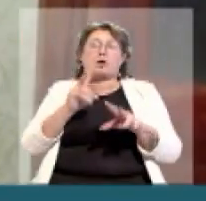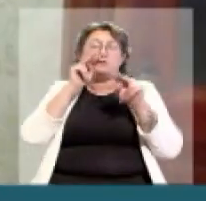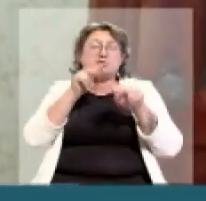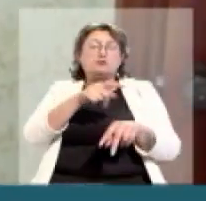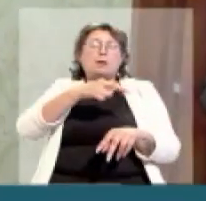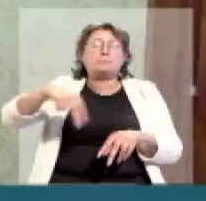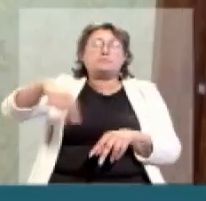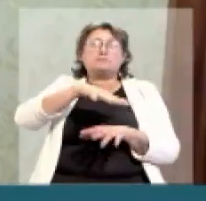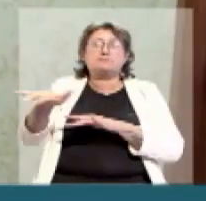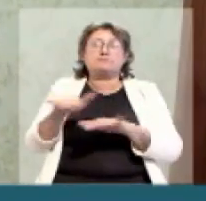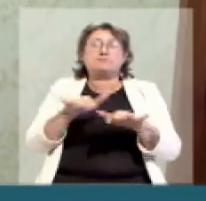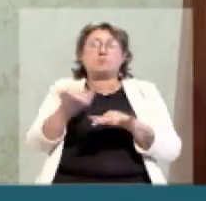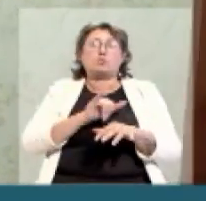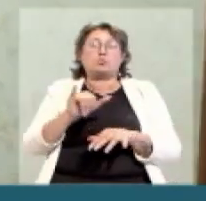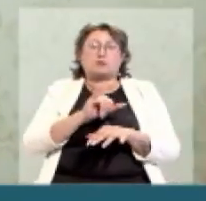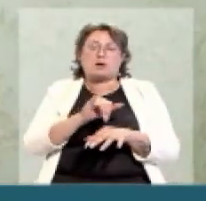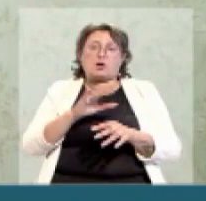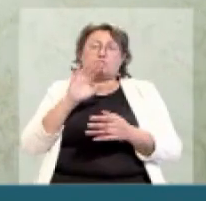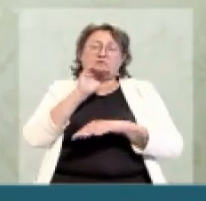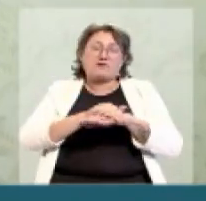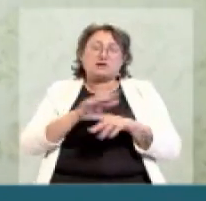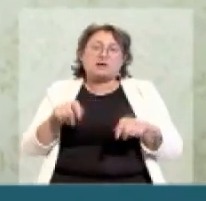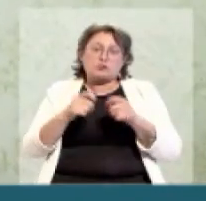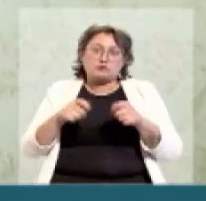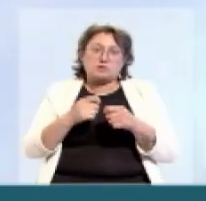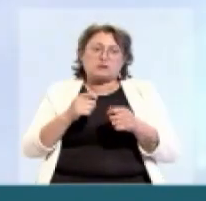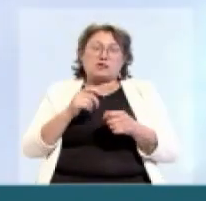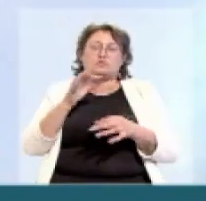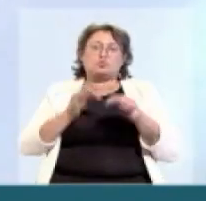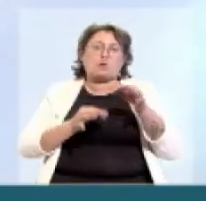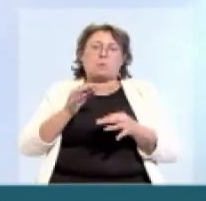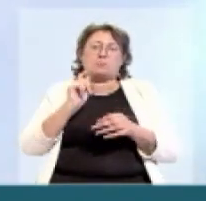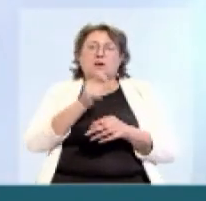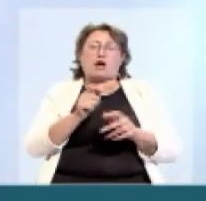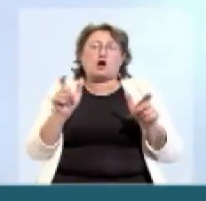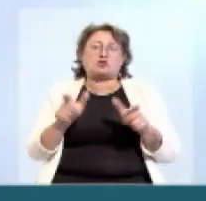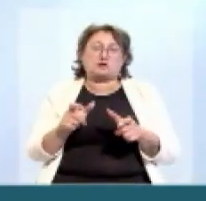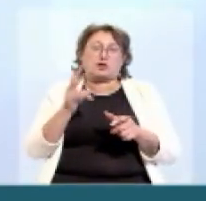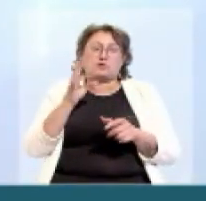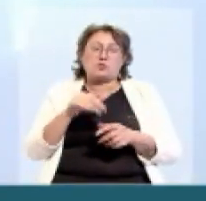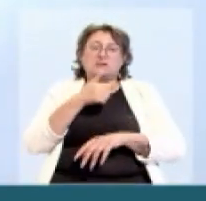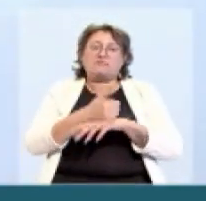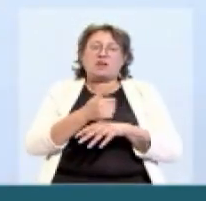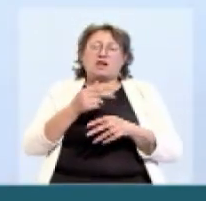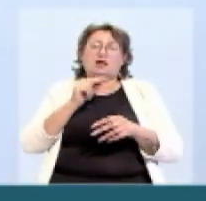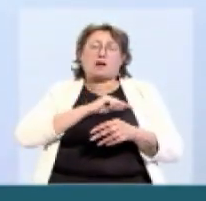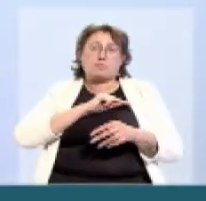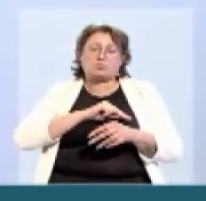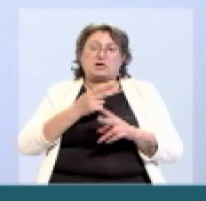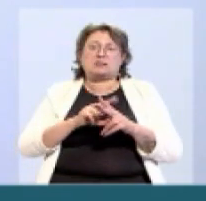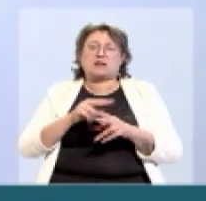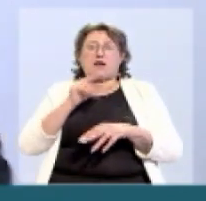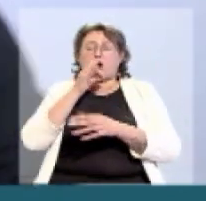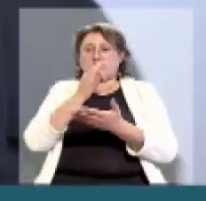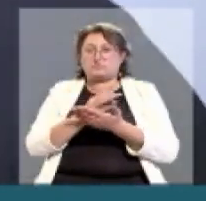отслеживать перемещение условно осужденных, устанавливать факты нарушения, наложенных судом ограничений. Но основная часть работы лежит